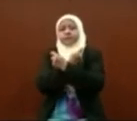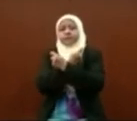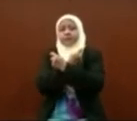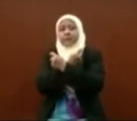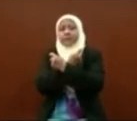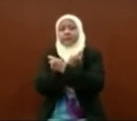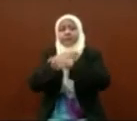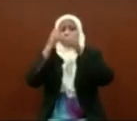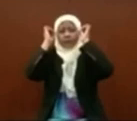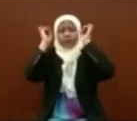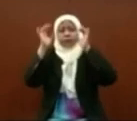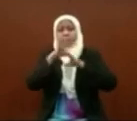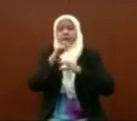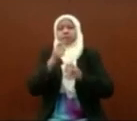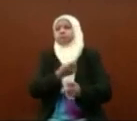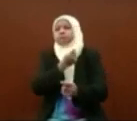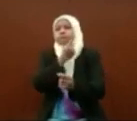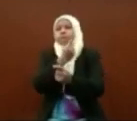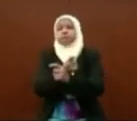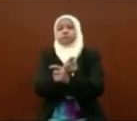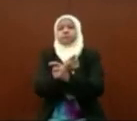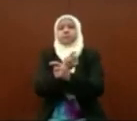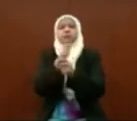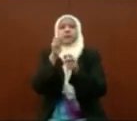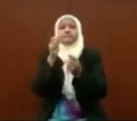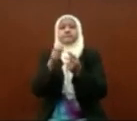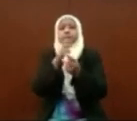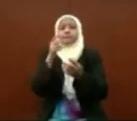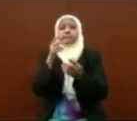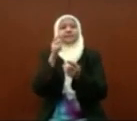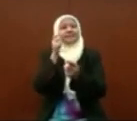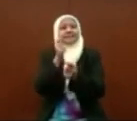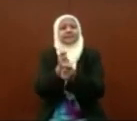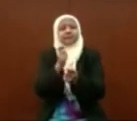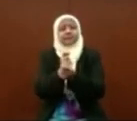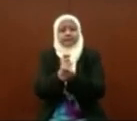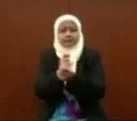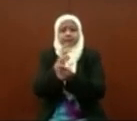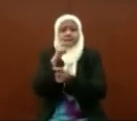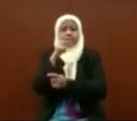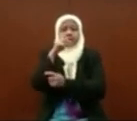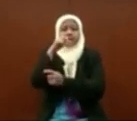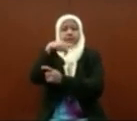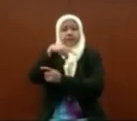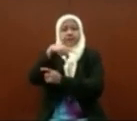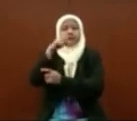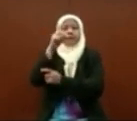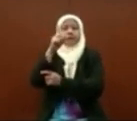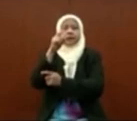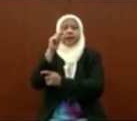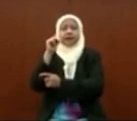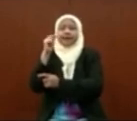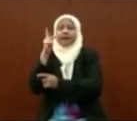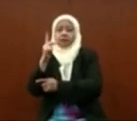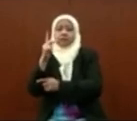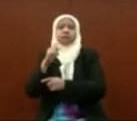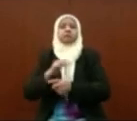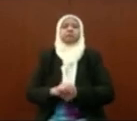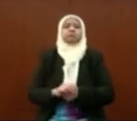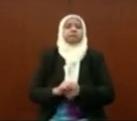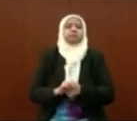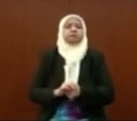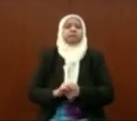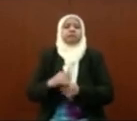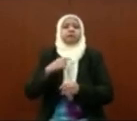tahan uji dan kekal sebagai penyumbang utama kepada kadar dalam negara kassakki NC saya juga ingin